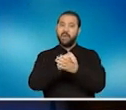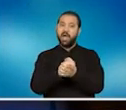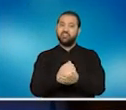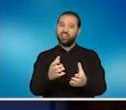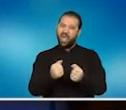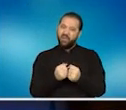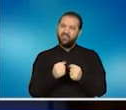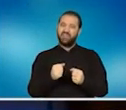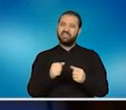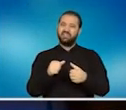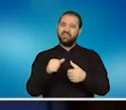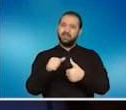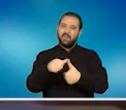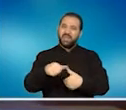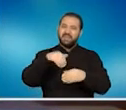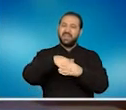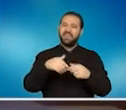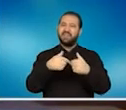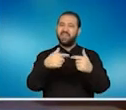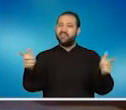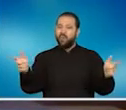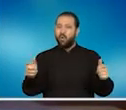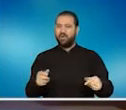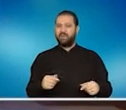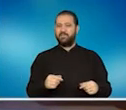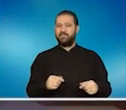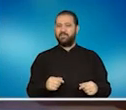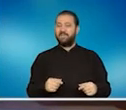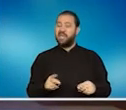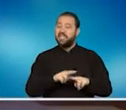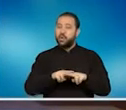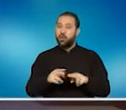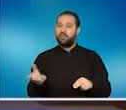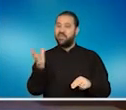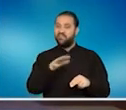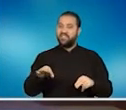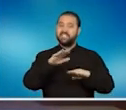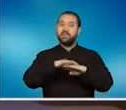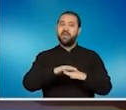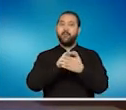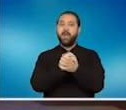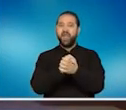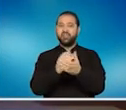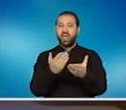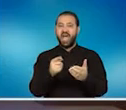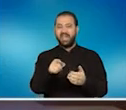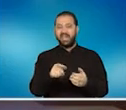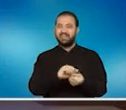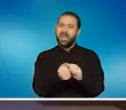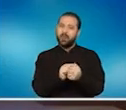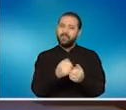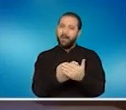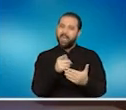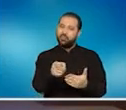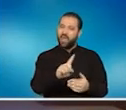bine, nu vă sfădiți. Fiți pe pace, deci pacea pe care n-a avut-o el și pentru care s-a